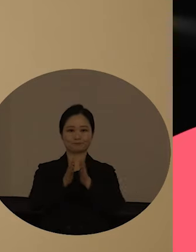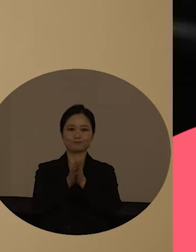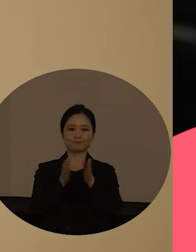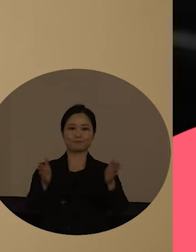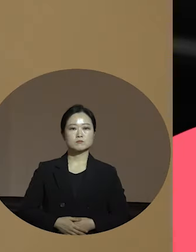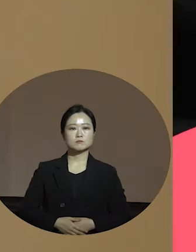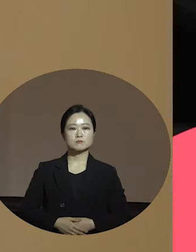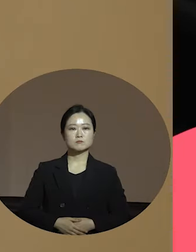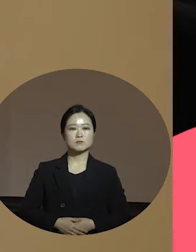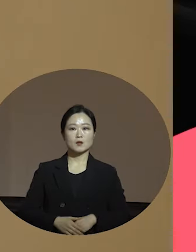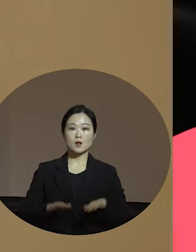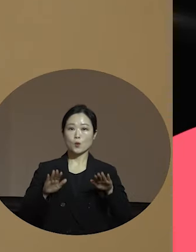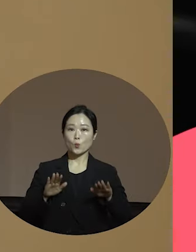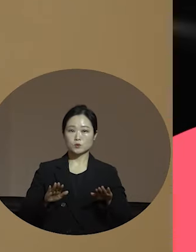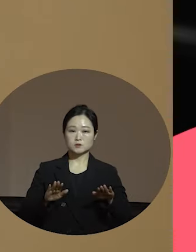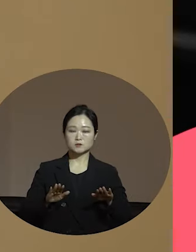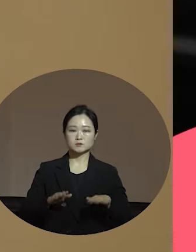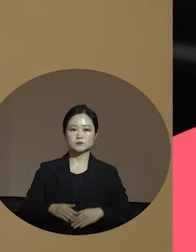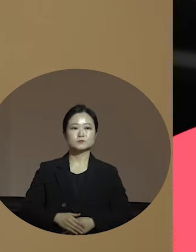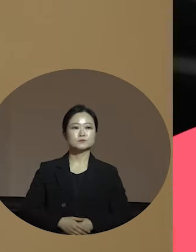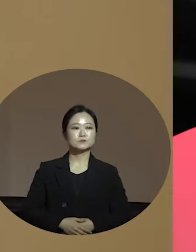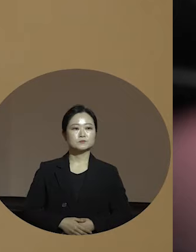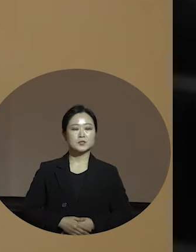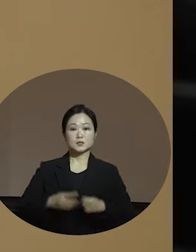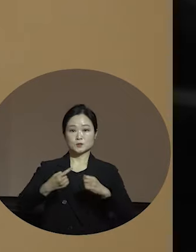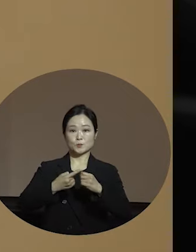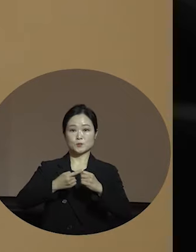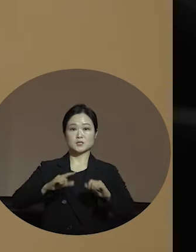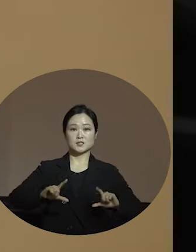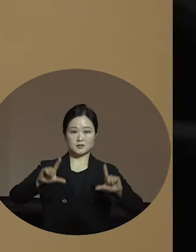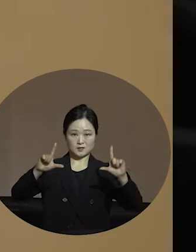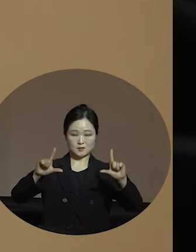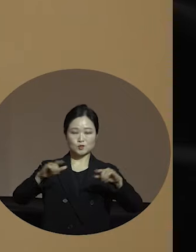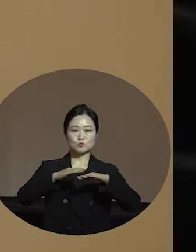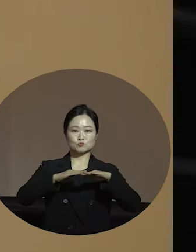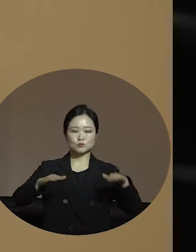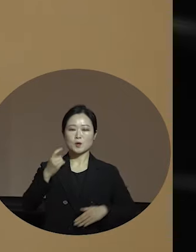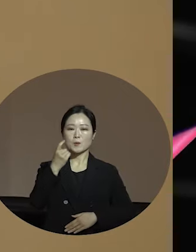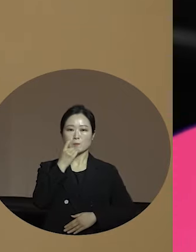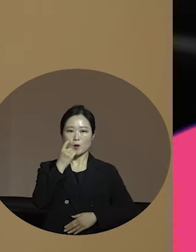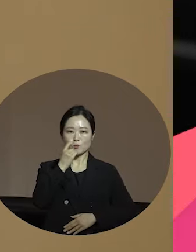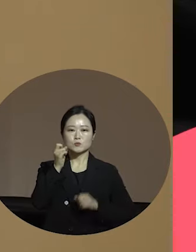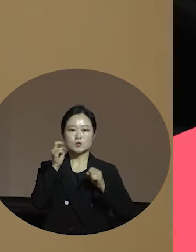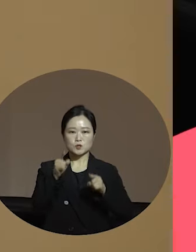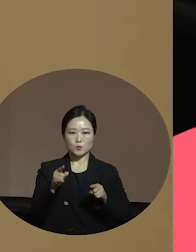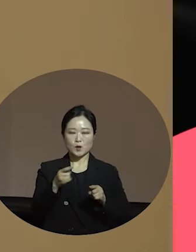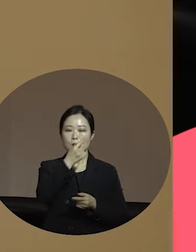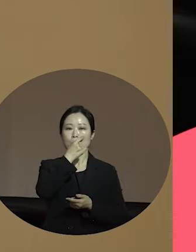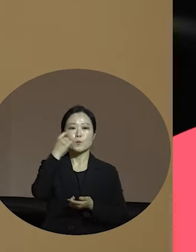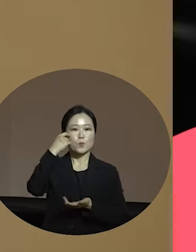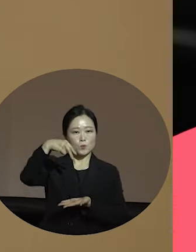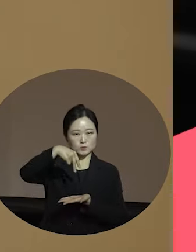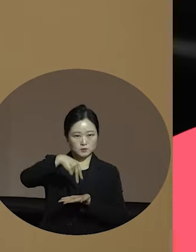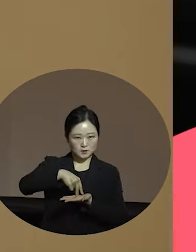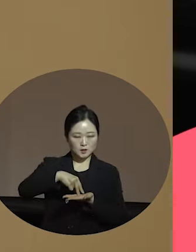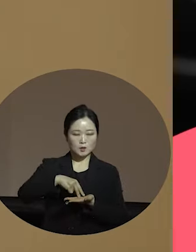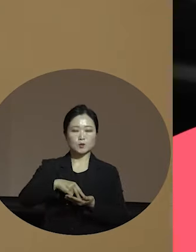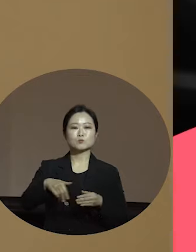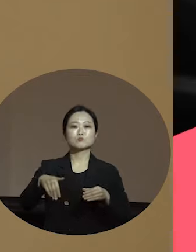시작하도록 하겠습니다. 오늘 2일차 중에 네, 1일차 균등한 접근성을 보장하는 문화예술 교육은 기조